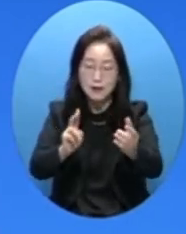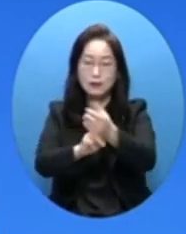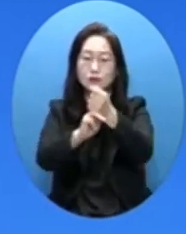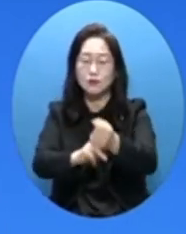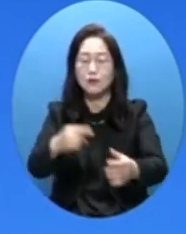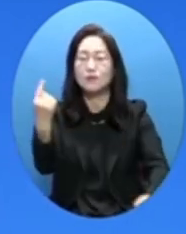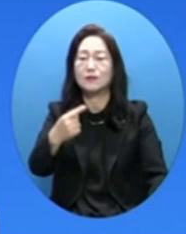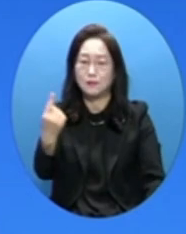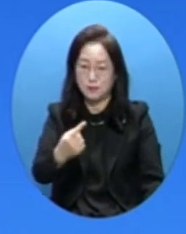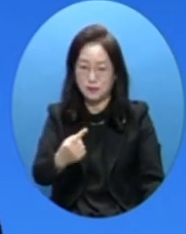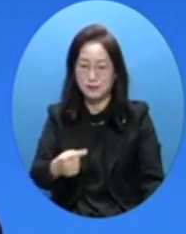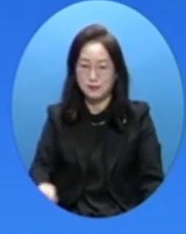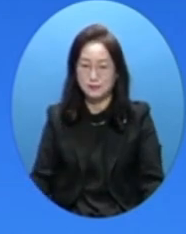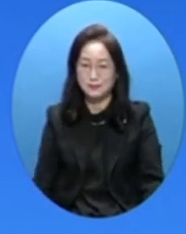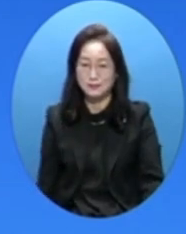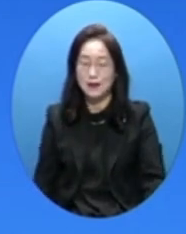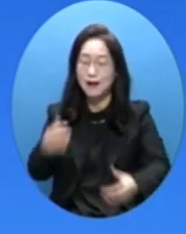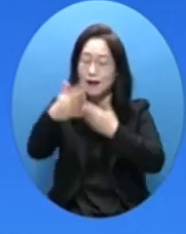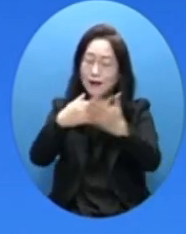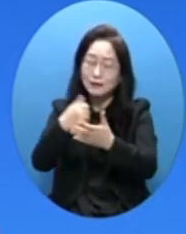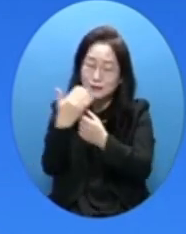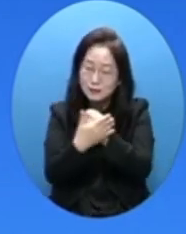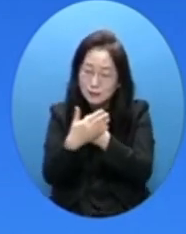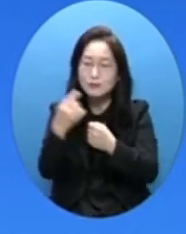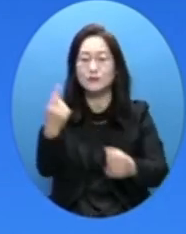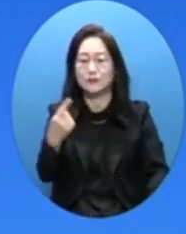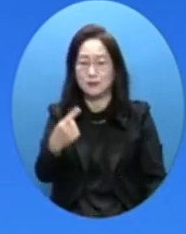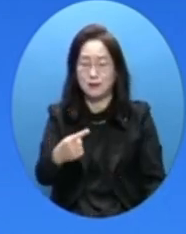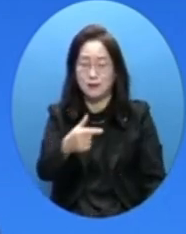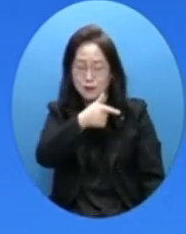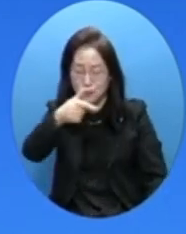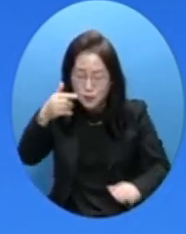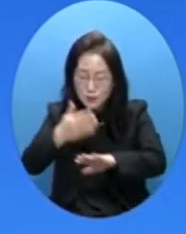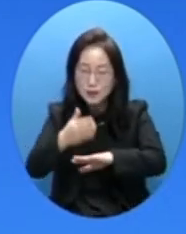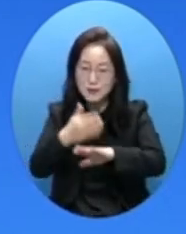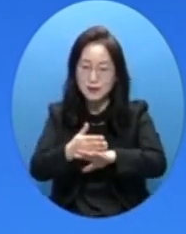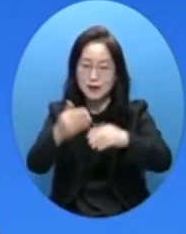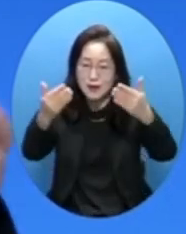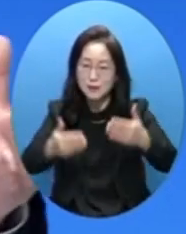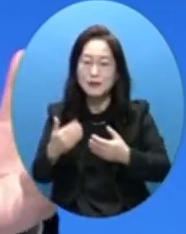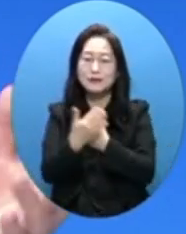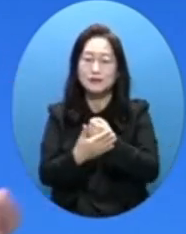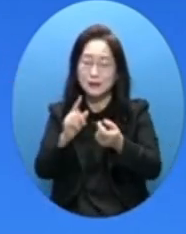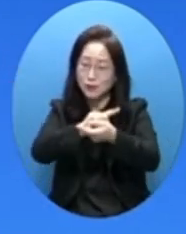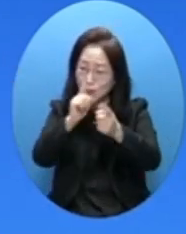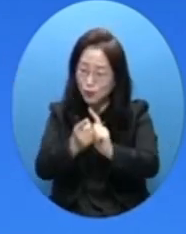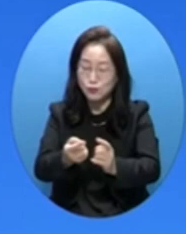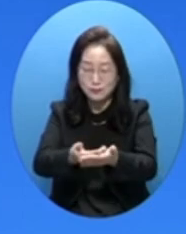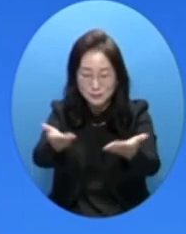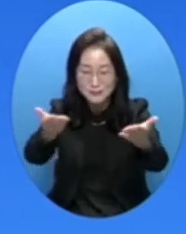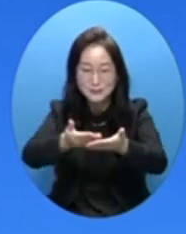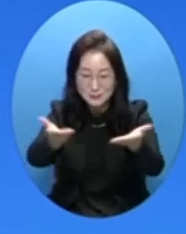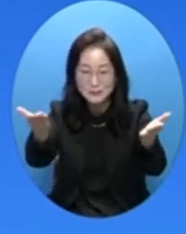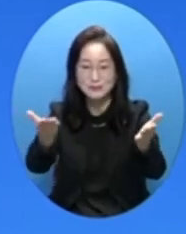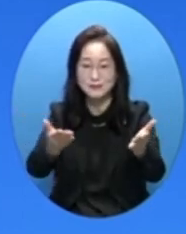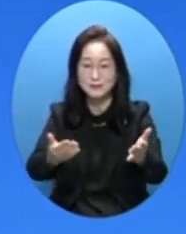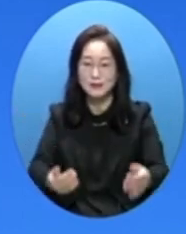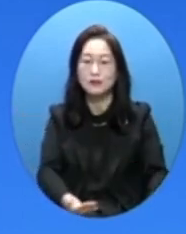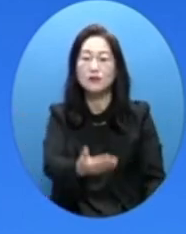임하게 되었습니다. 하나님의 은혜가 임할 때 저들이 너무 감사해서 받은 바 은혜를 서로에게 나누었습니다.